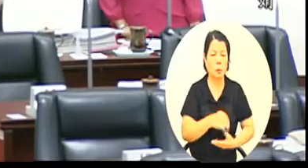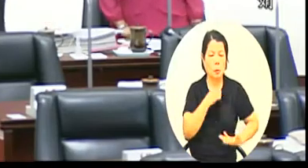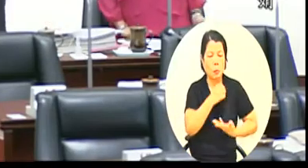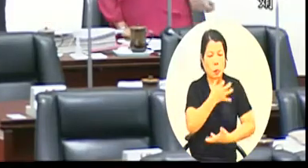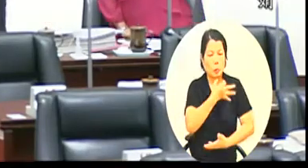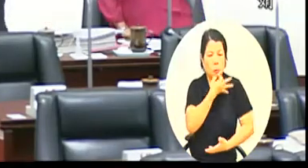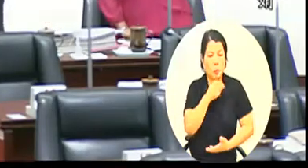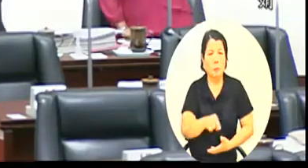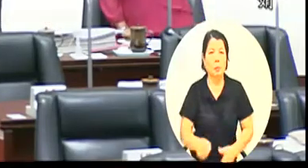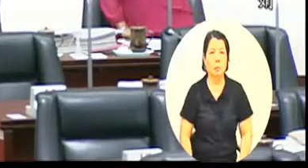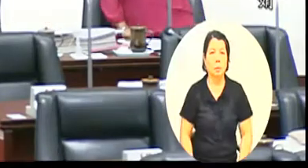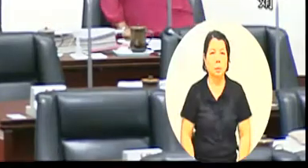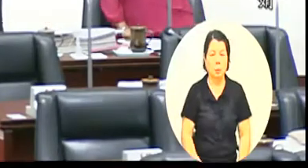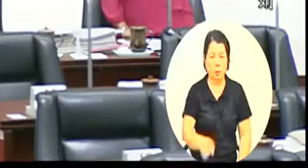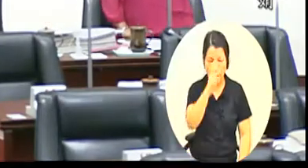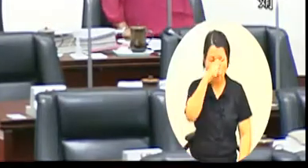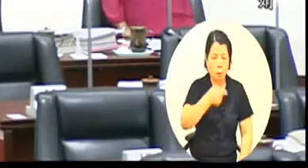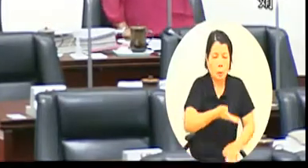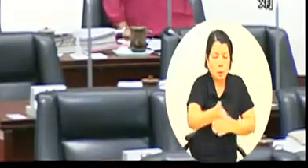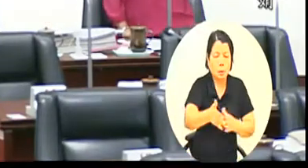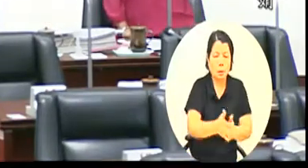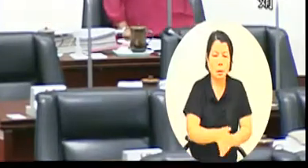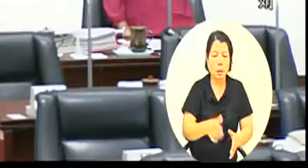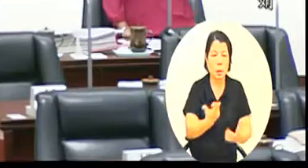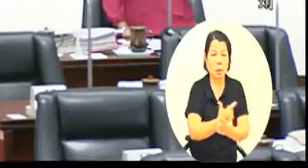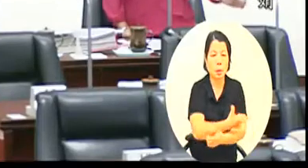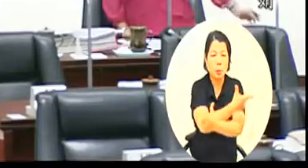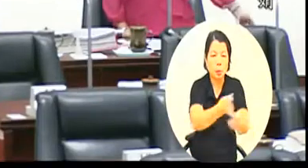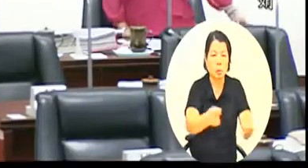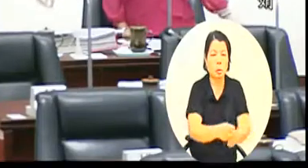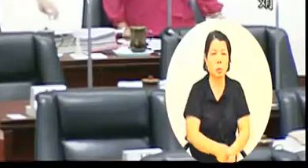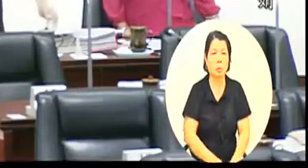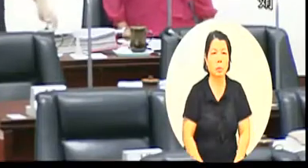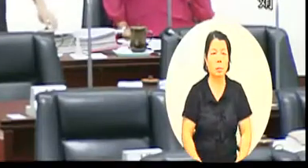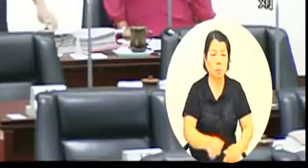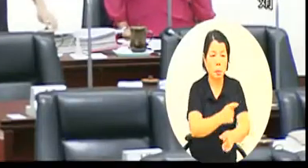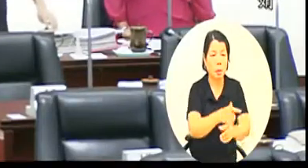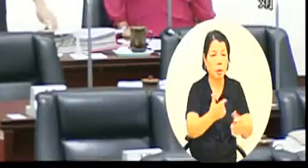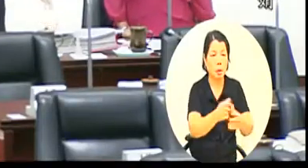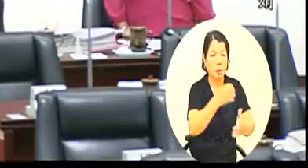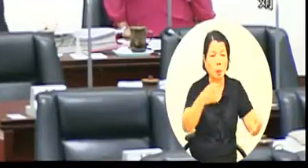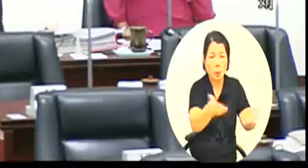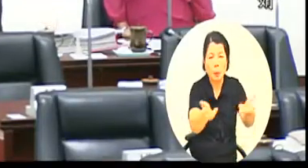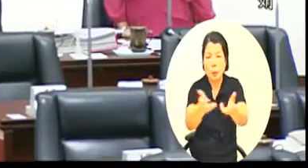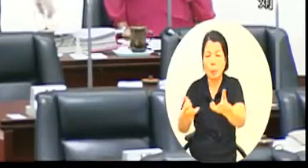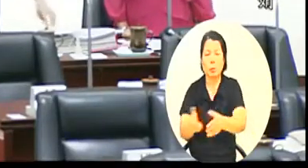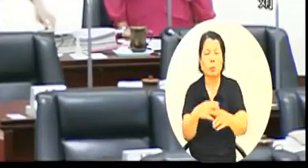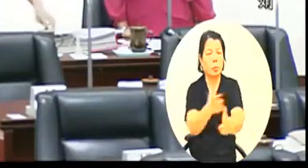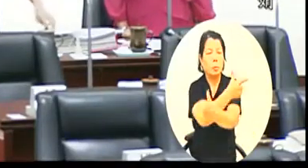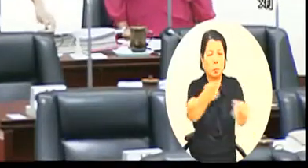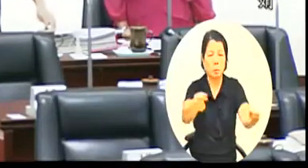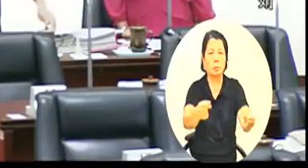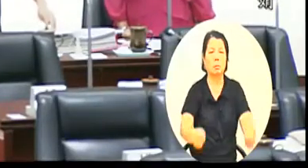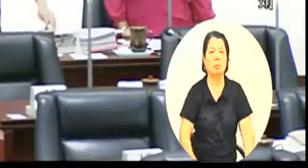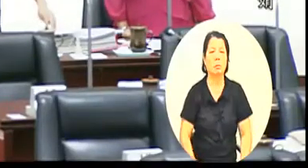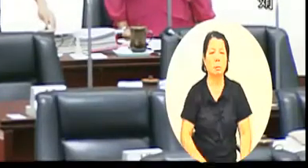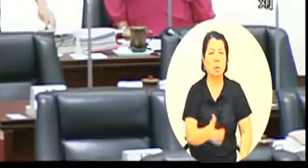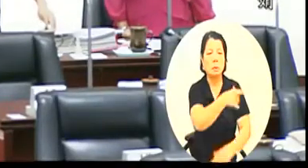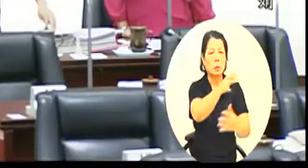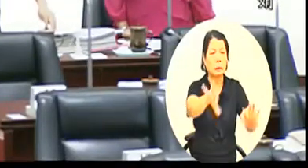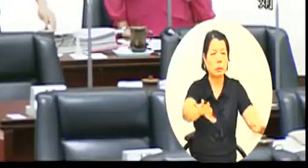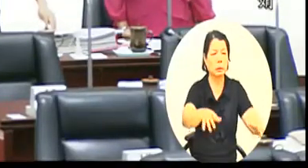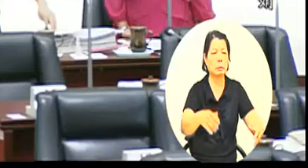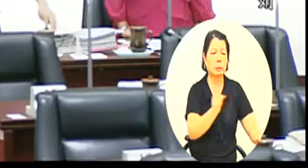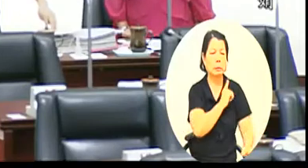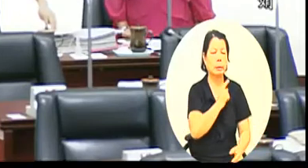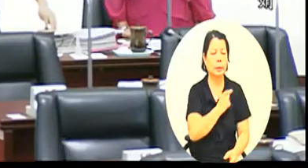明明希望我们是一致性的景观，结果大家盖到乱七八糟出来，为什么？因为你给他的条件很差啊，好、